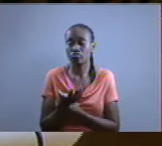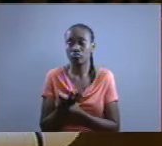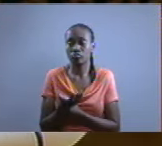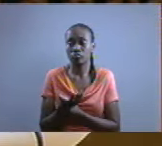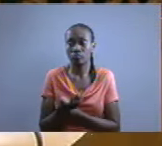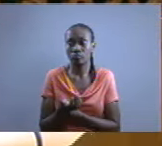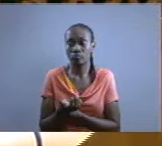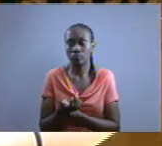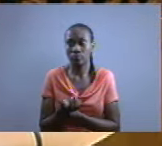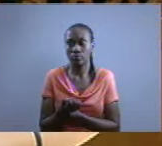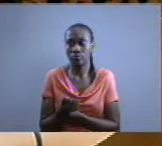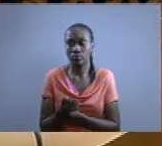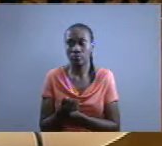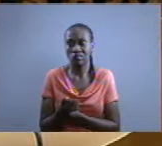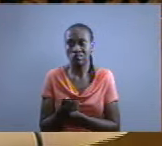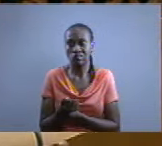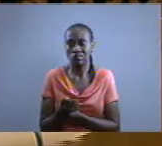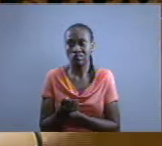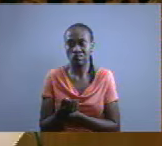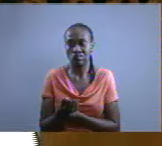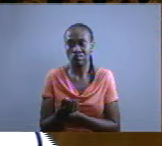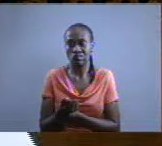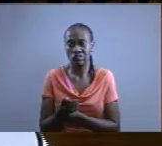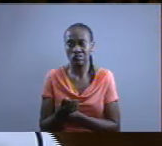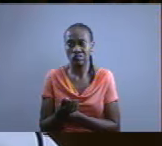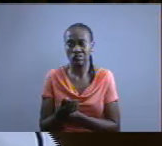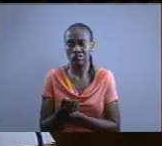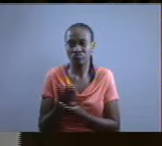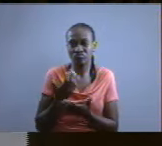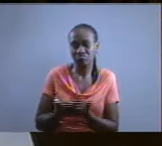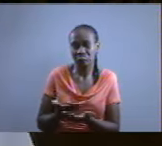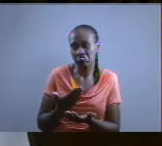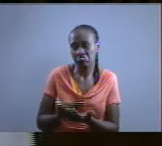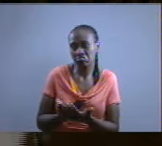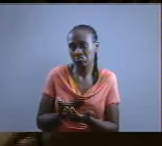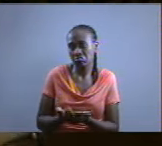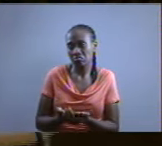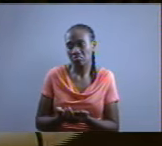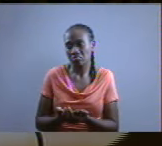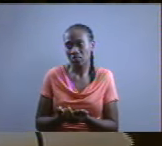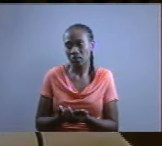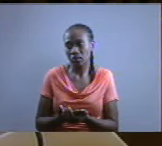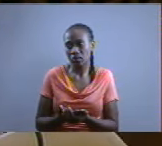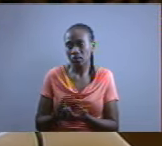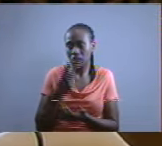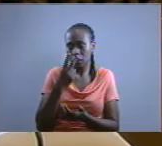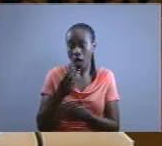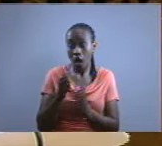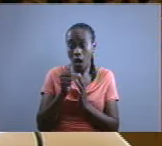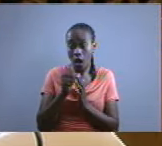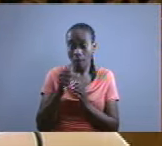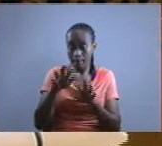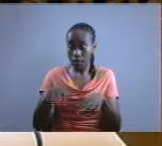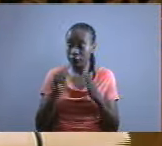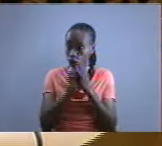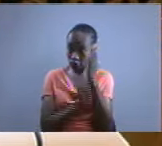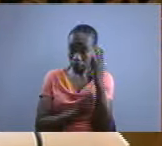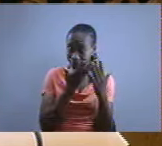kan kyk wanneer 'n item op die agenda is van die parlement om miskien hom of